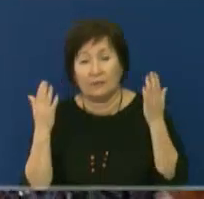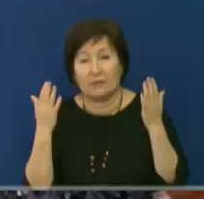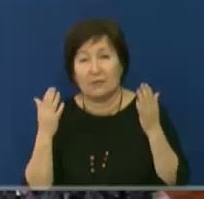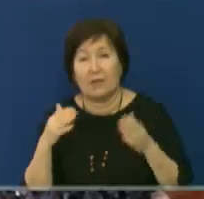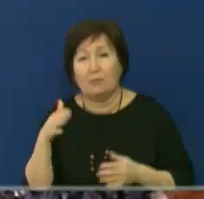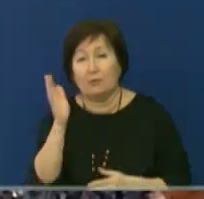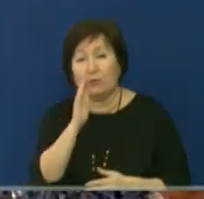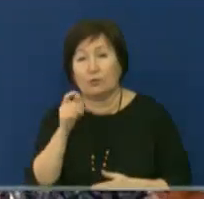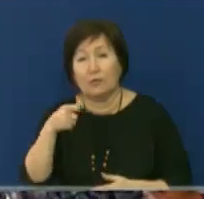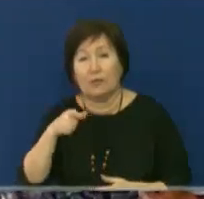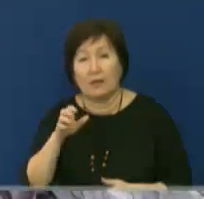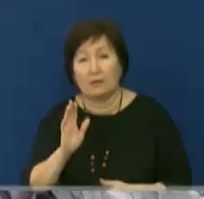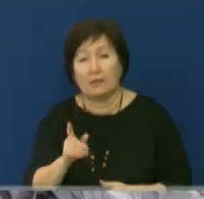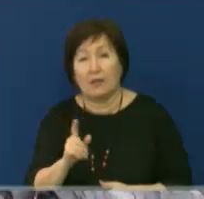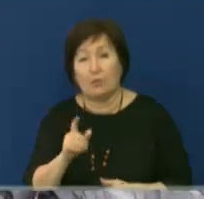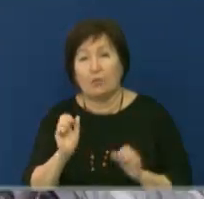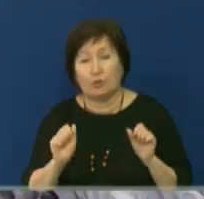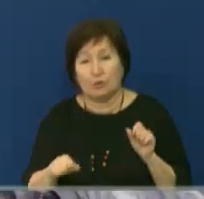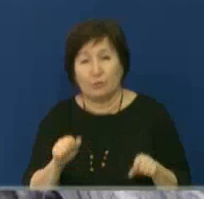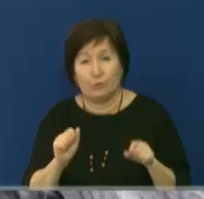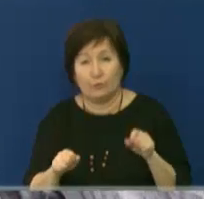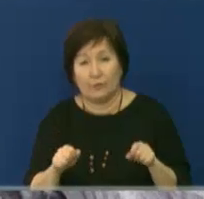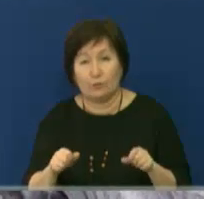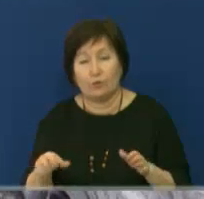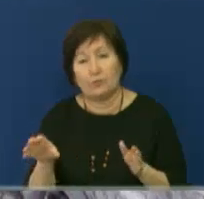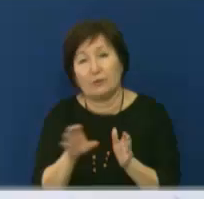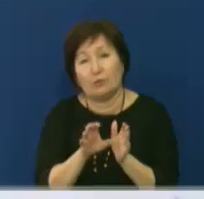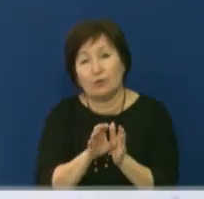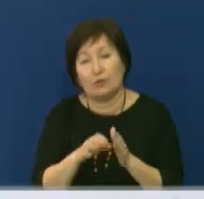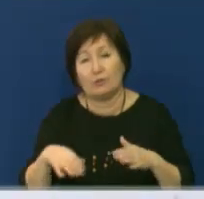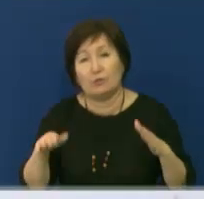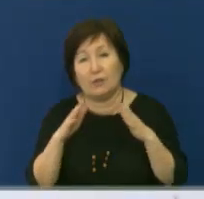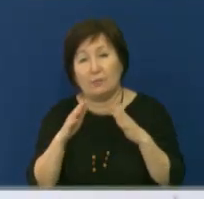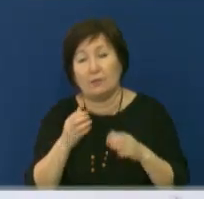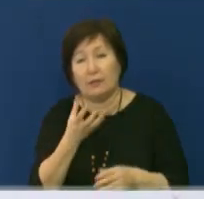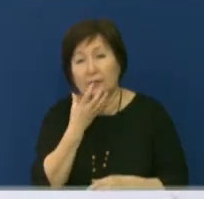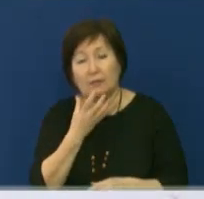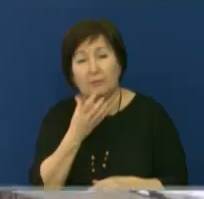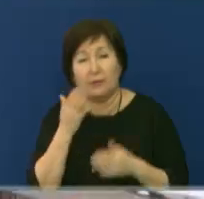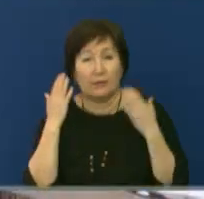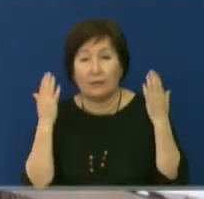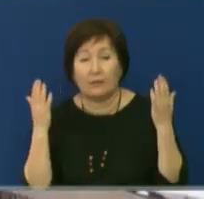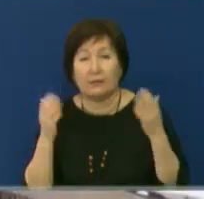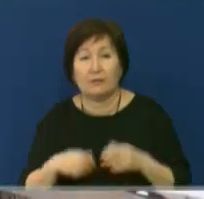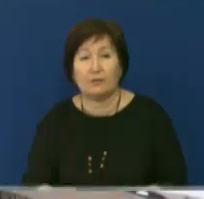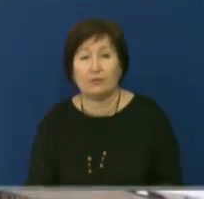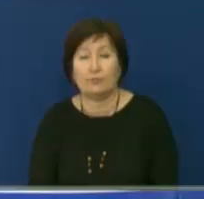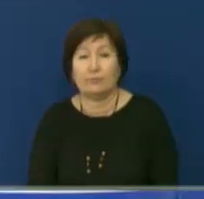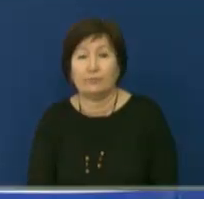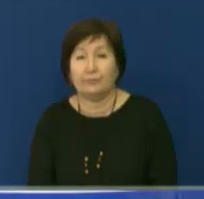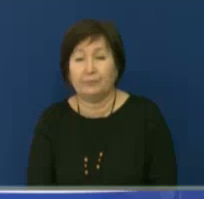газ тарту үшін жергілікті шенеуніктер келісімге келе алмаған. Нұргүл Садықова, Ержан Жақып, Серік Нұртаза, Семей